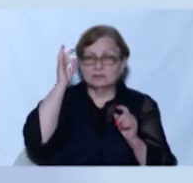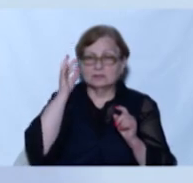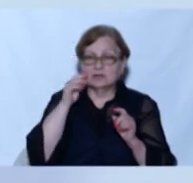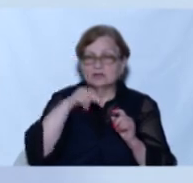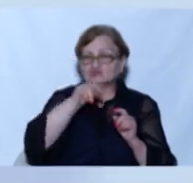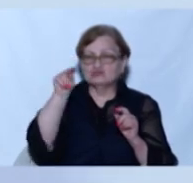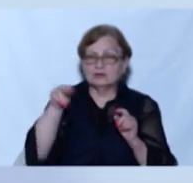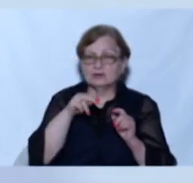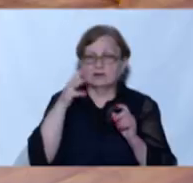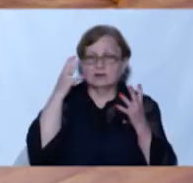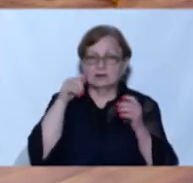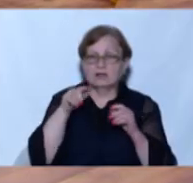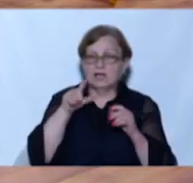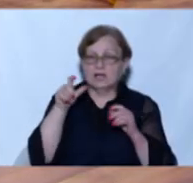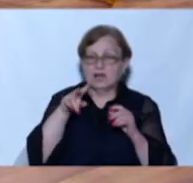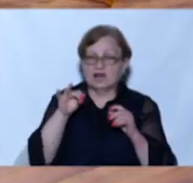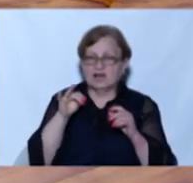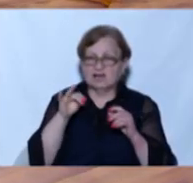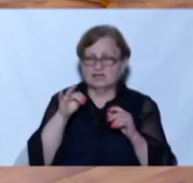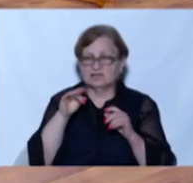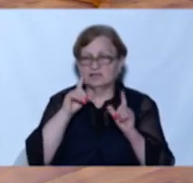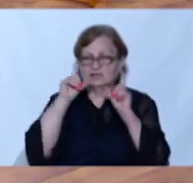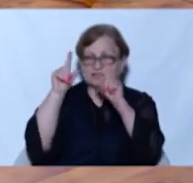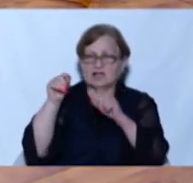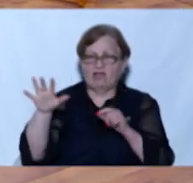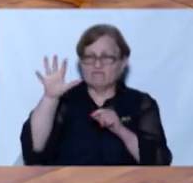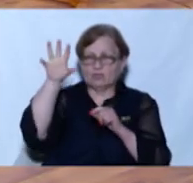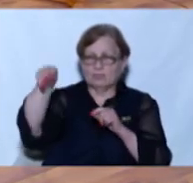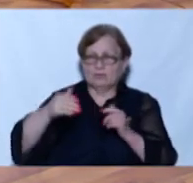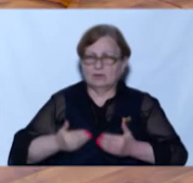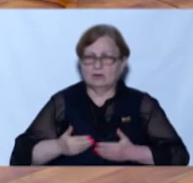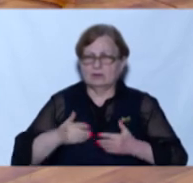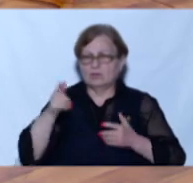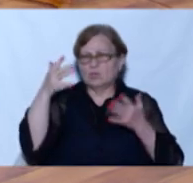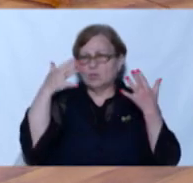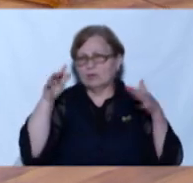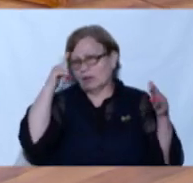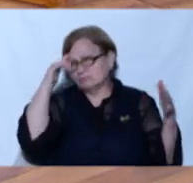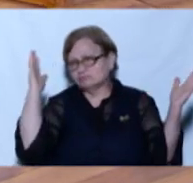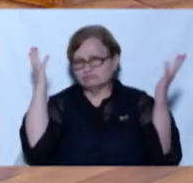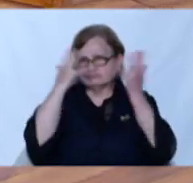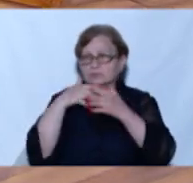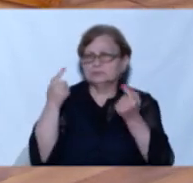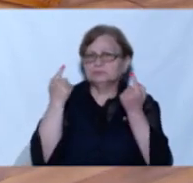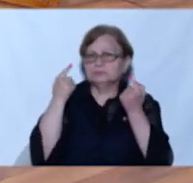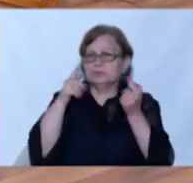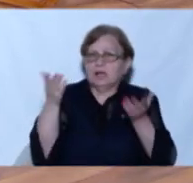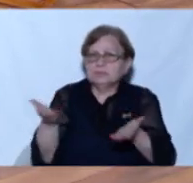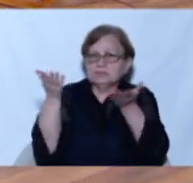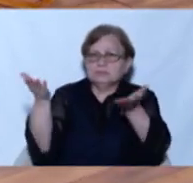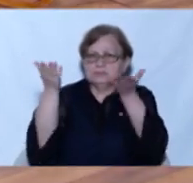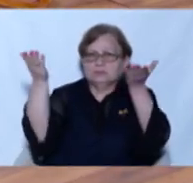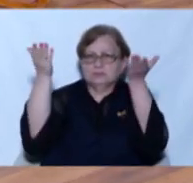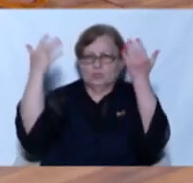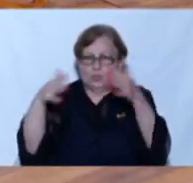შელოცვა რადიოთი. როცა ელი ევროპაში ცხოვრობს და აი რაღაც თავბრუ დამხვევი დიდების ფუფუნების ცხოვრებით